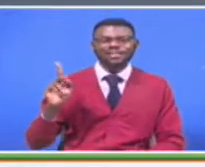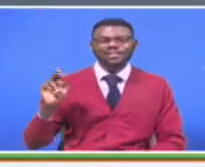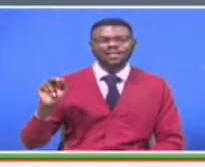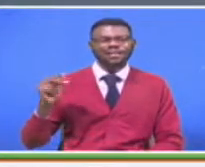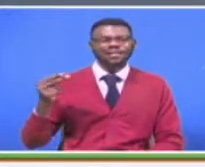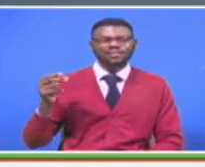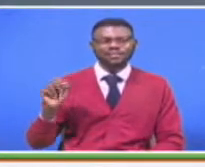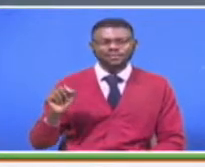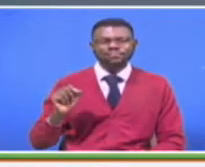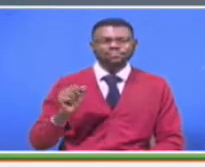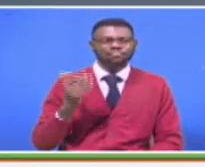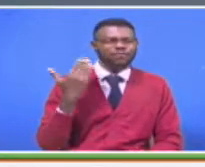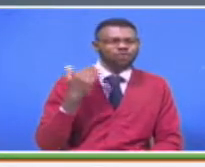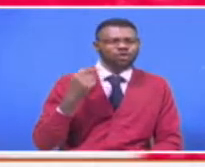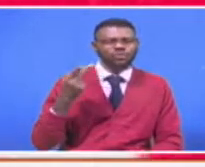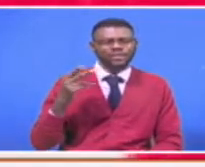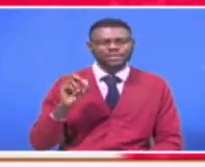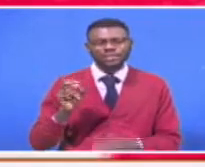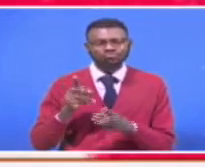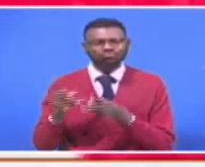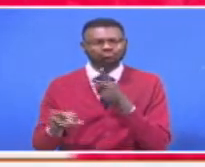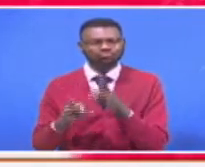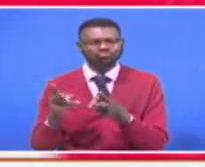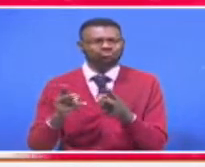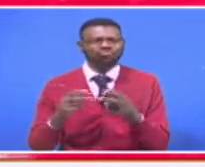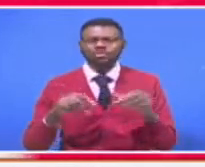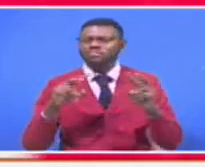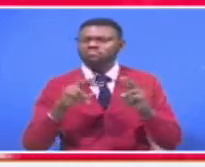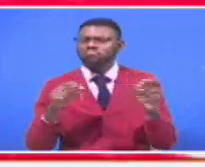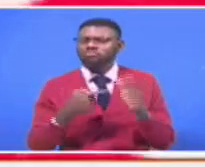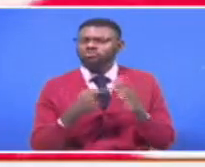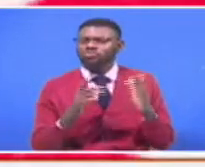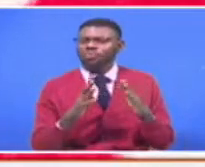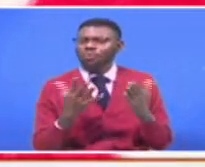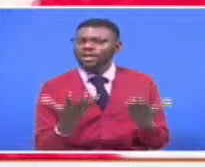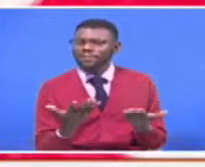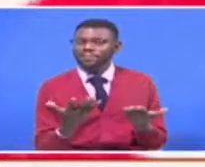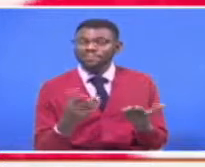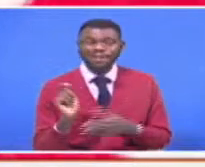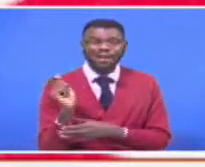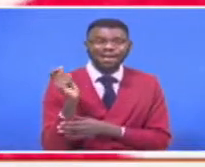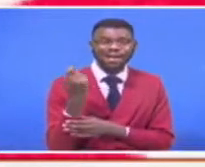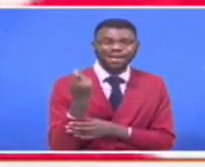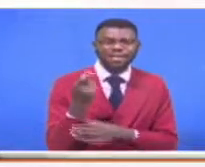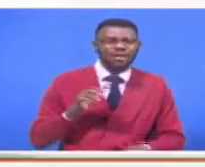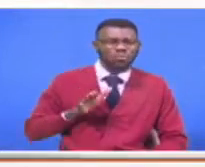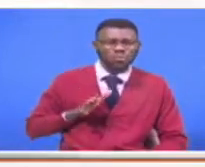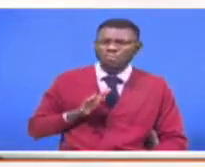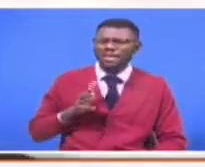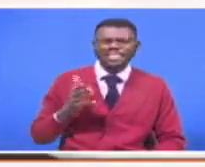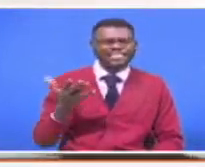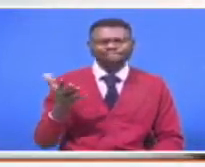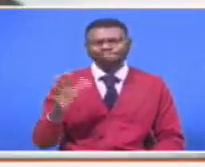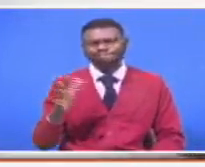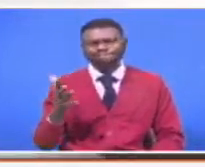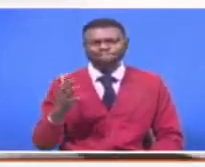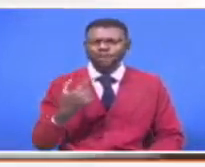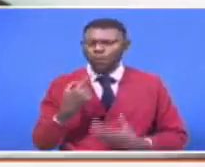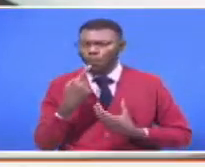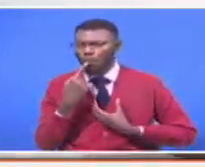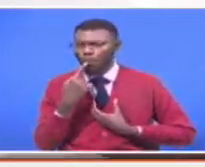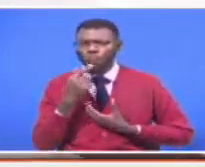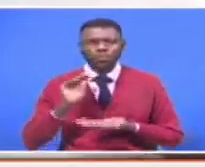mwaka 2022 inaonyesha kwamba viwango vya unyonyeshaji nchini Kenya vimepungua kwa